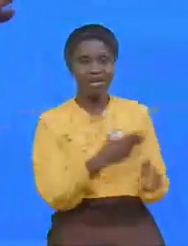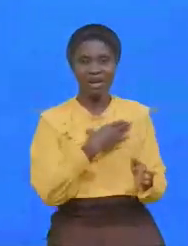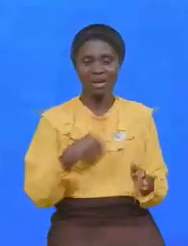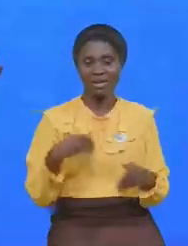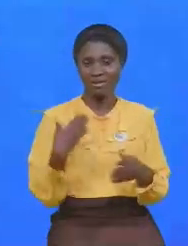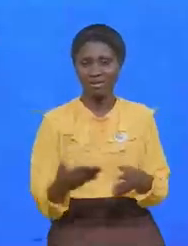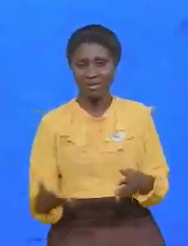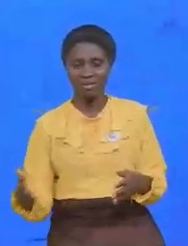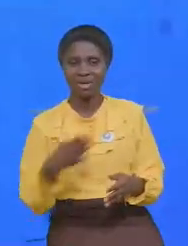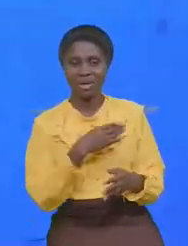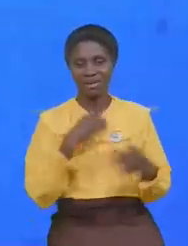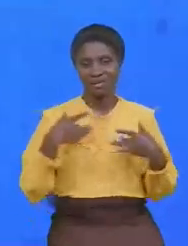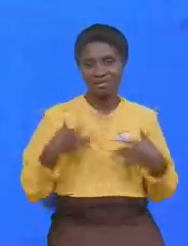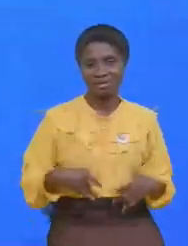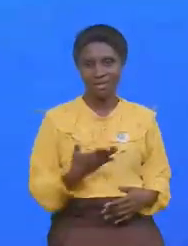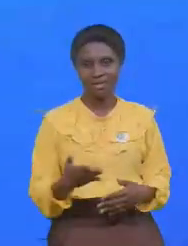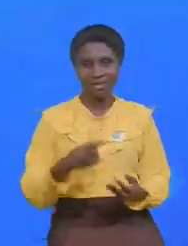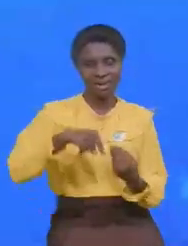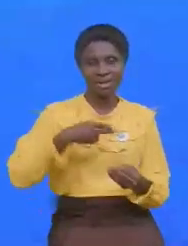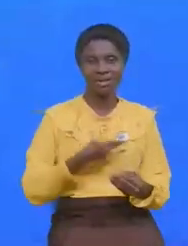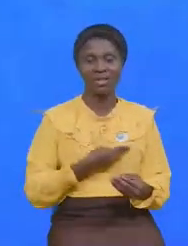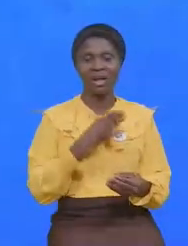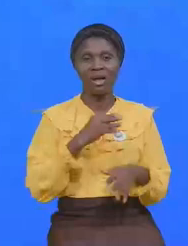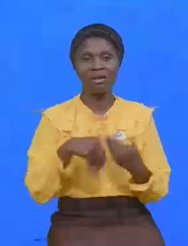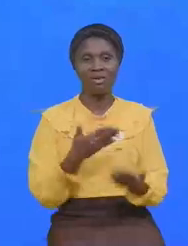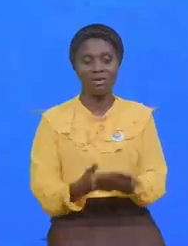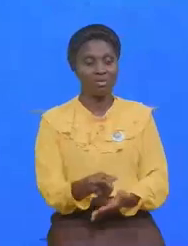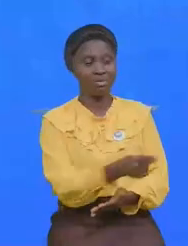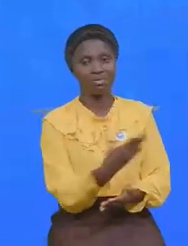le sable, les biens matériels.